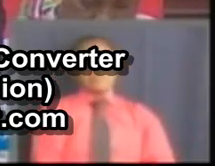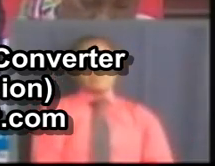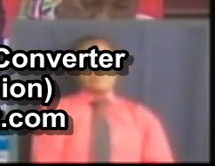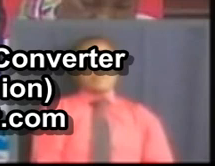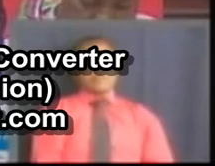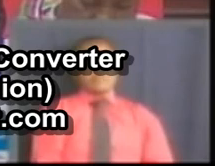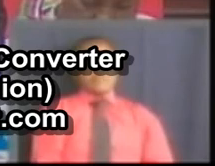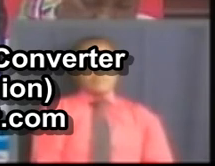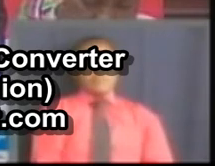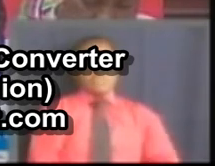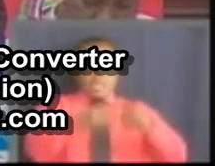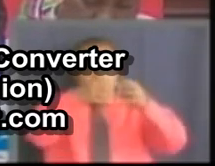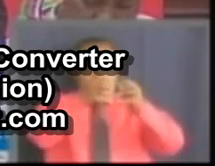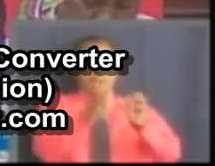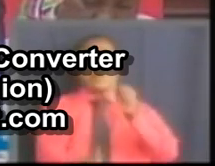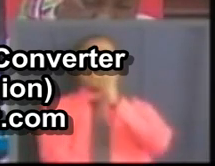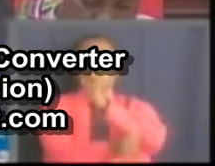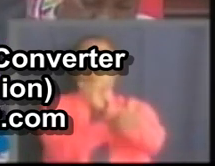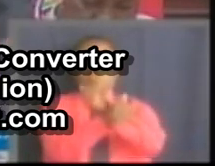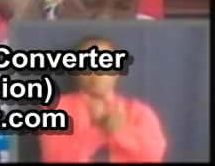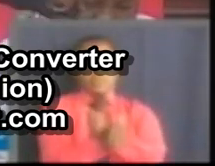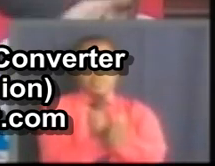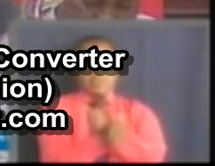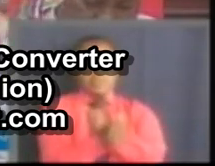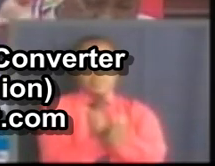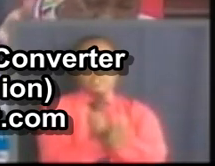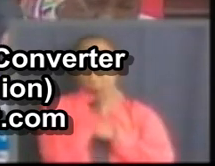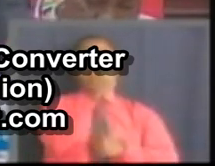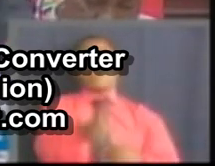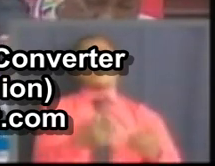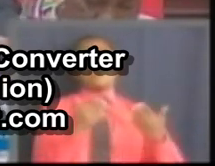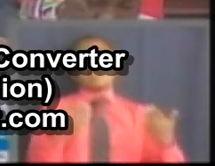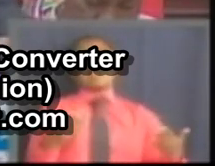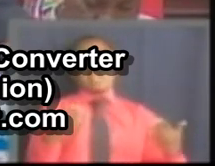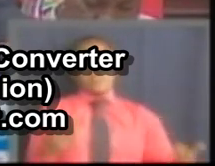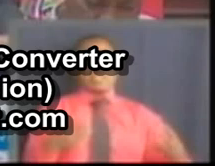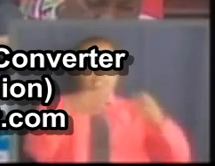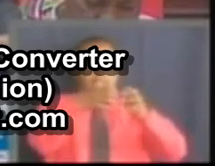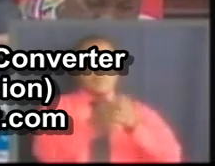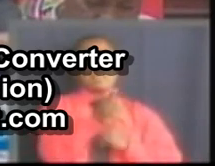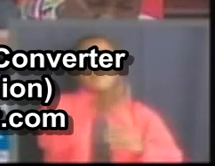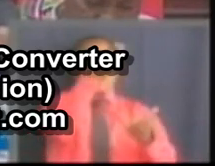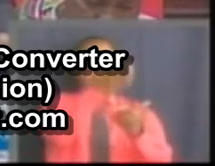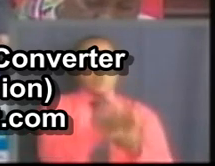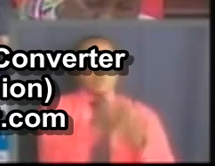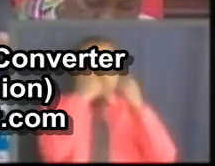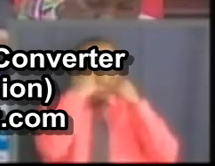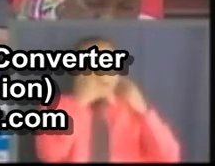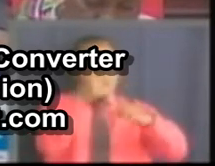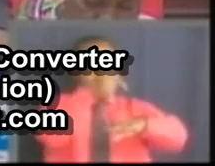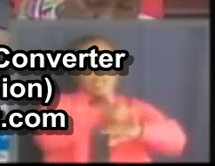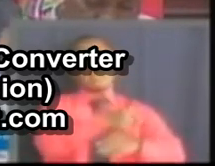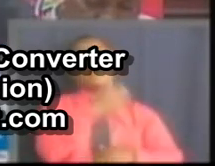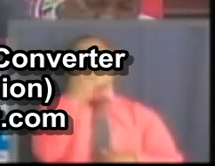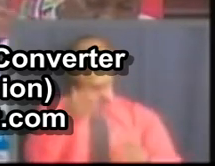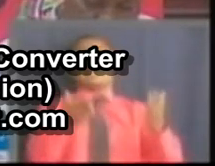kamati ukiangalia kwamba kamati ya uongozi tulionayo hivi sasa ni kamati ambayo kwa kweli ukiangalia kwamba wakati mwingine inaweza